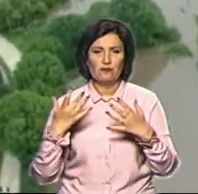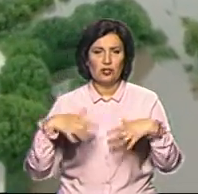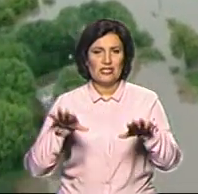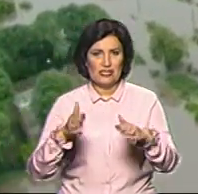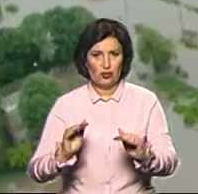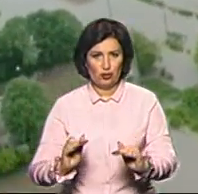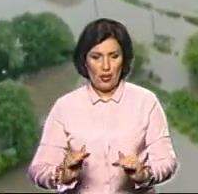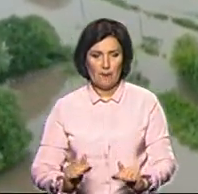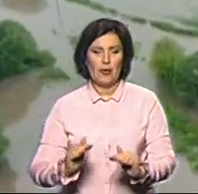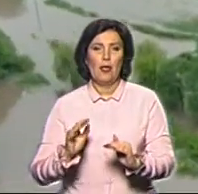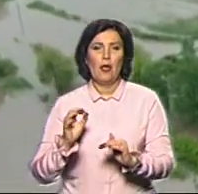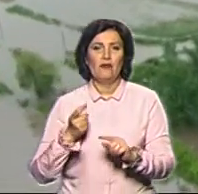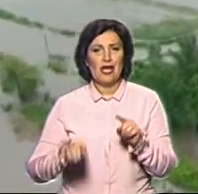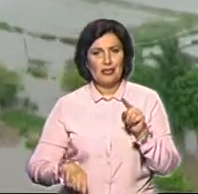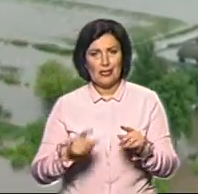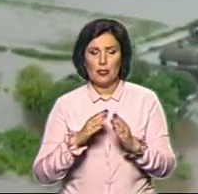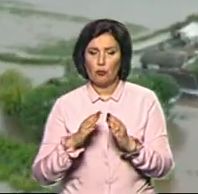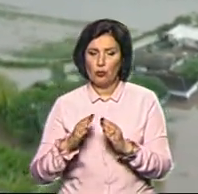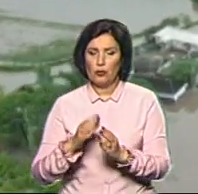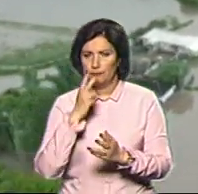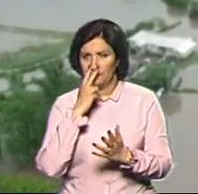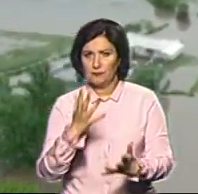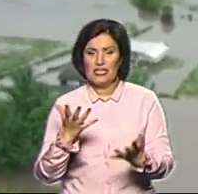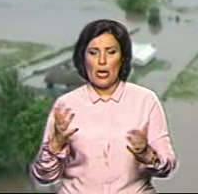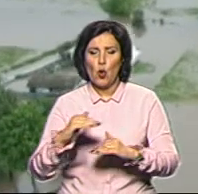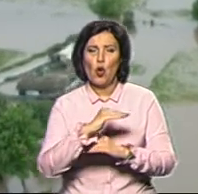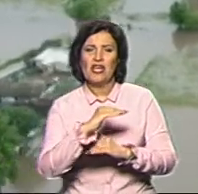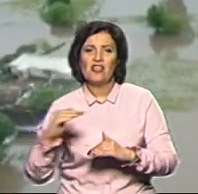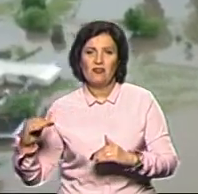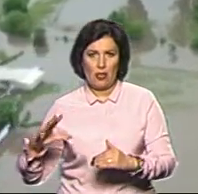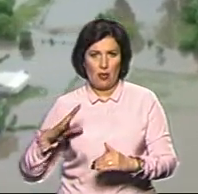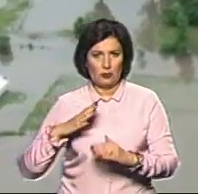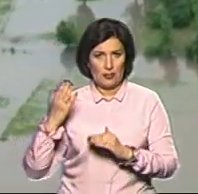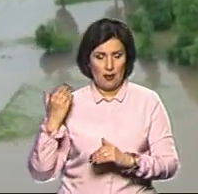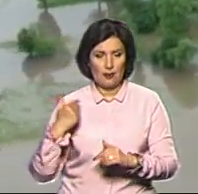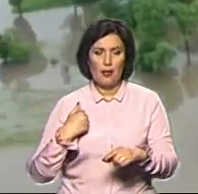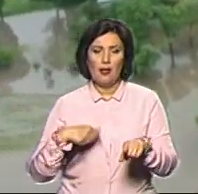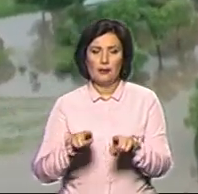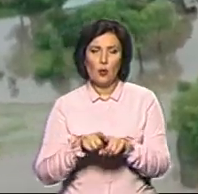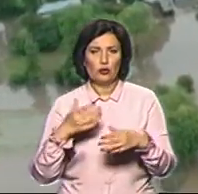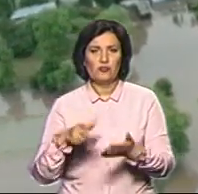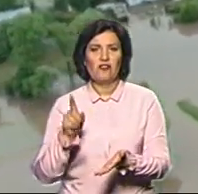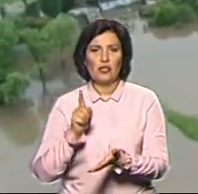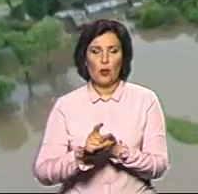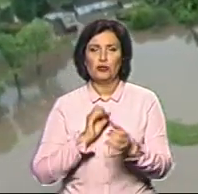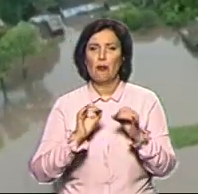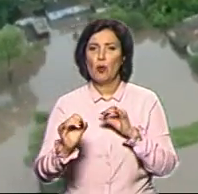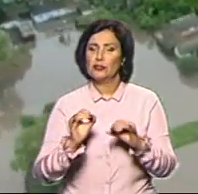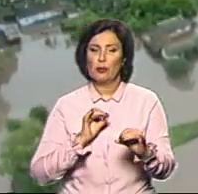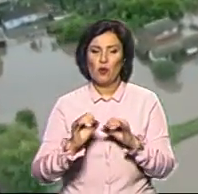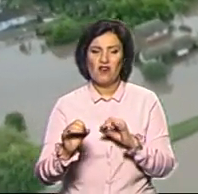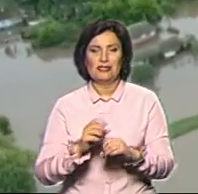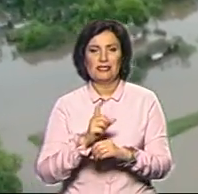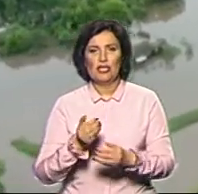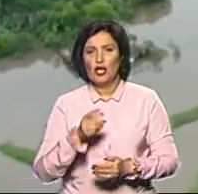зійшла. Проте на деяких будинках видно, якого рівня вона сягала. Нам також вже вдалося поспілкуватися